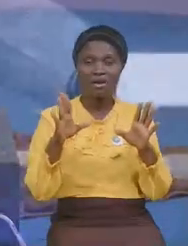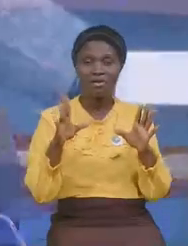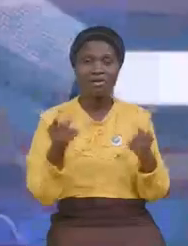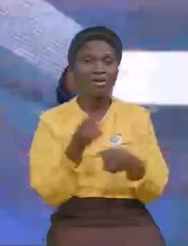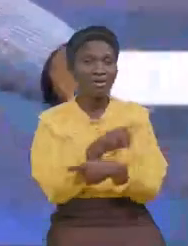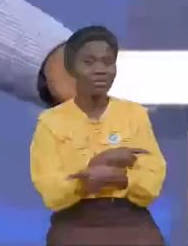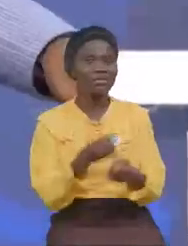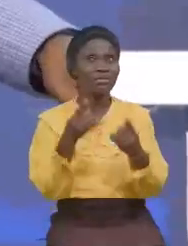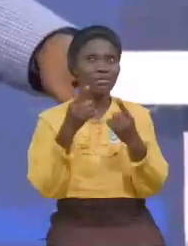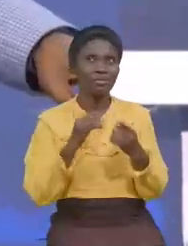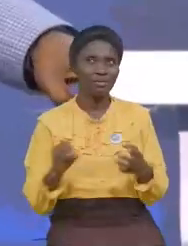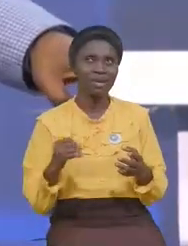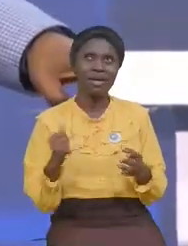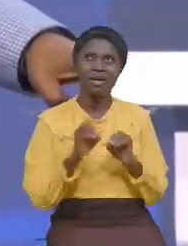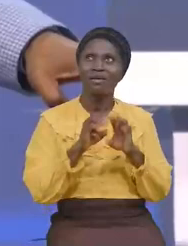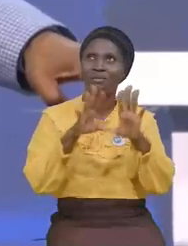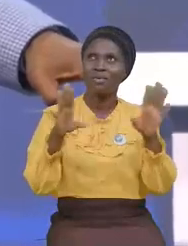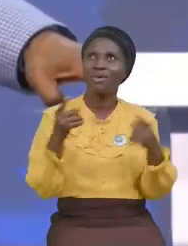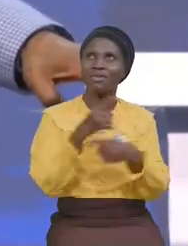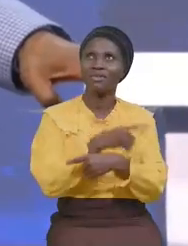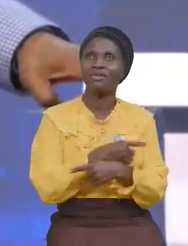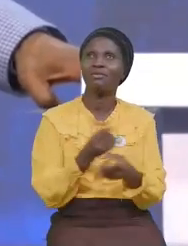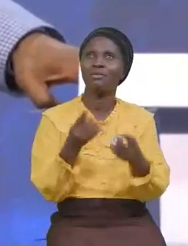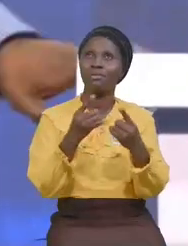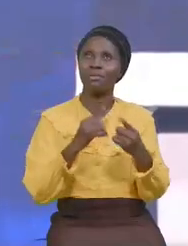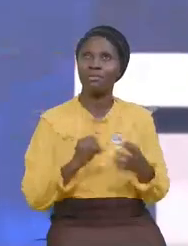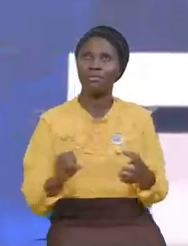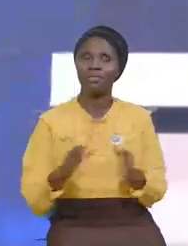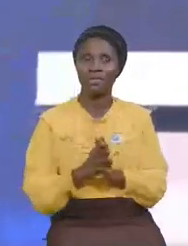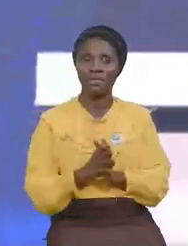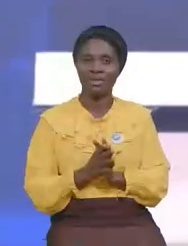un jour heureux, éclairé, radieux qui vient.